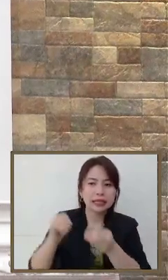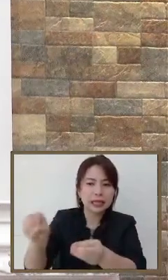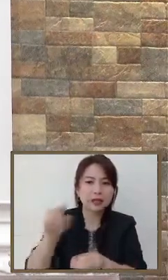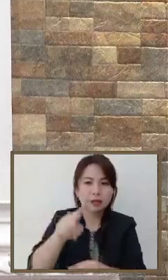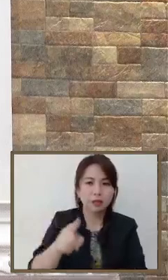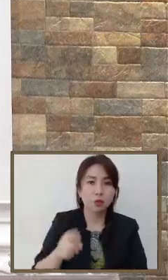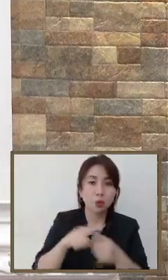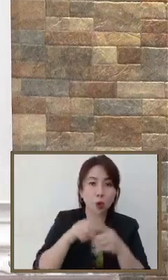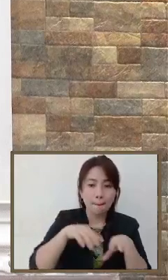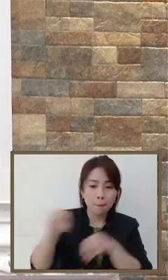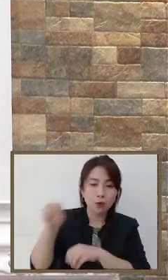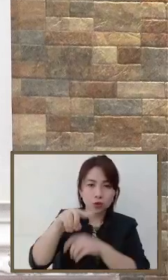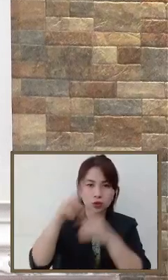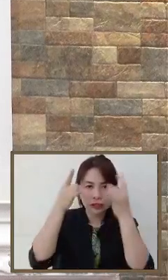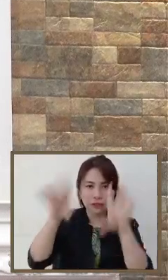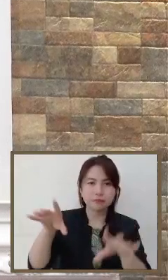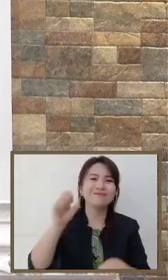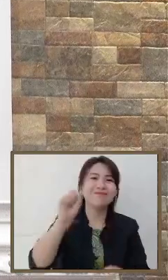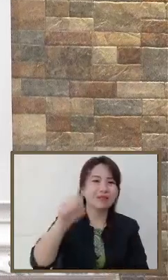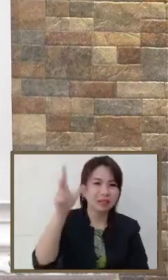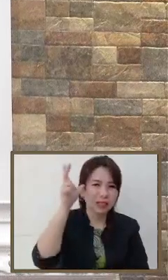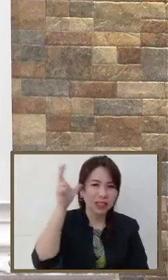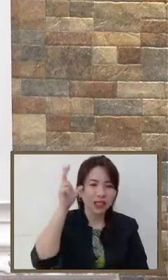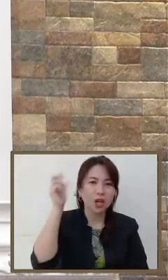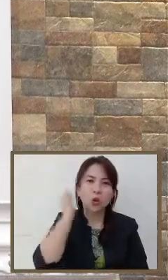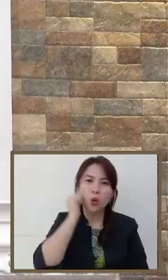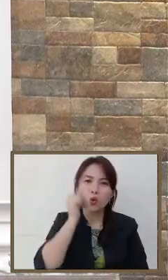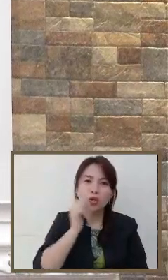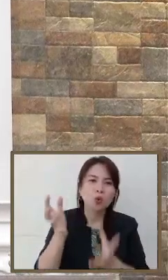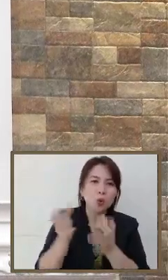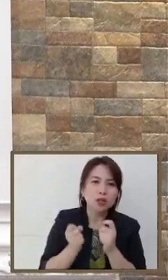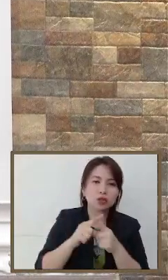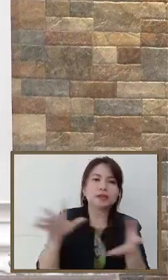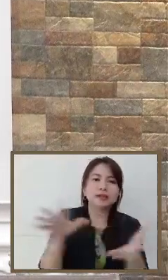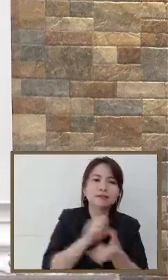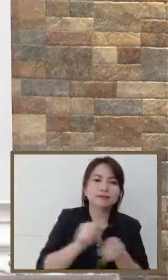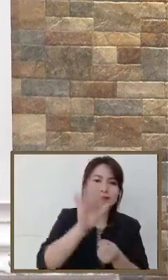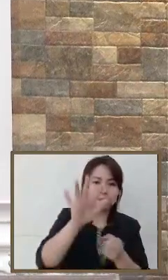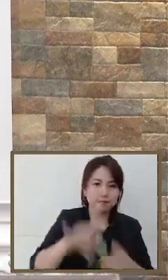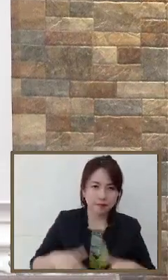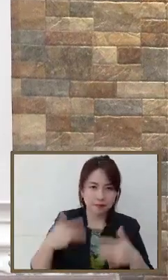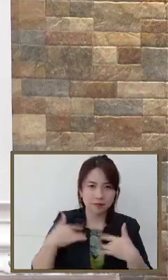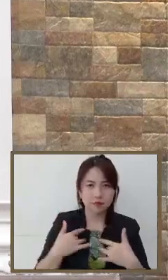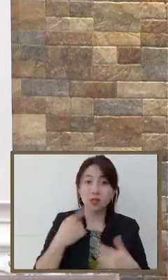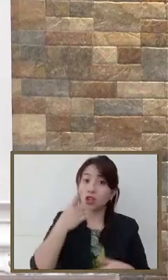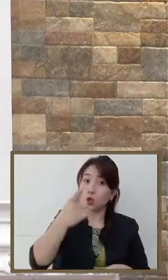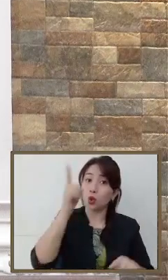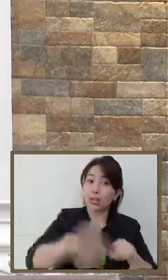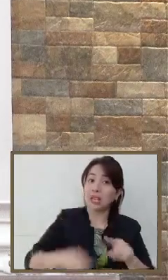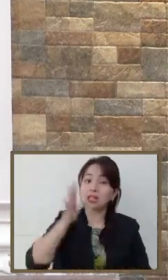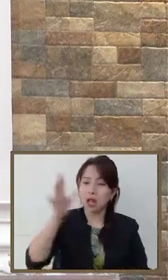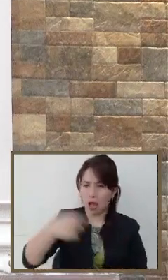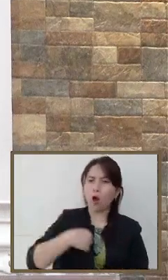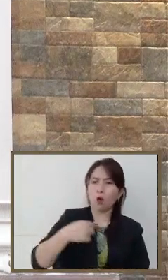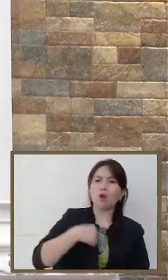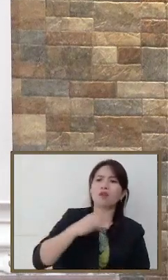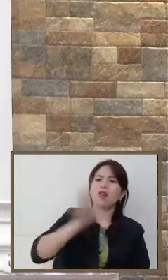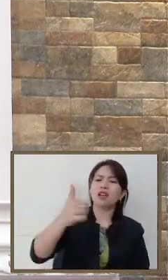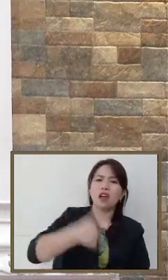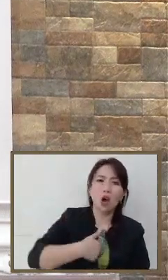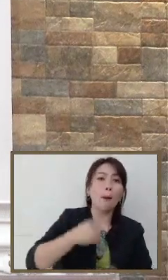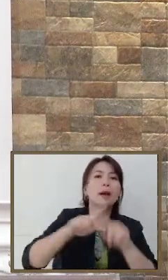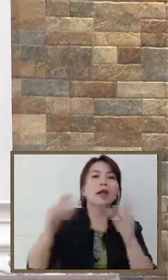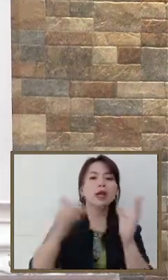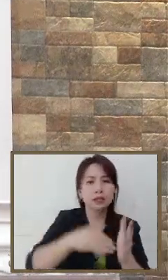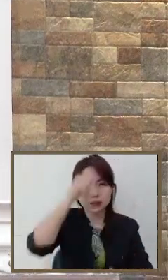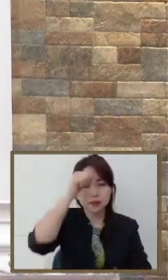makikialam at makikialam ang diyablo hindi mo pwedeng sabihin Okay na ako makikialam at makikialam ang diyablo sa buhay mo at